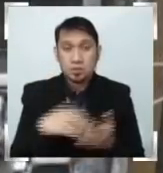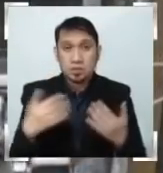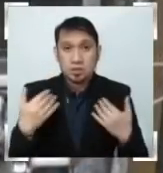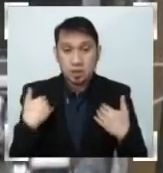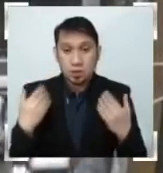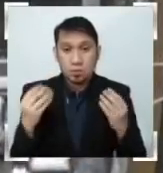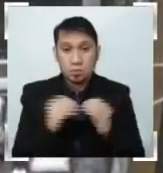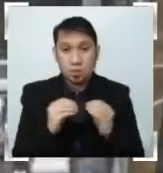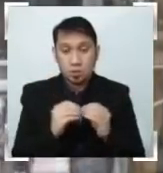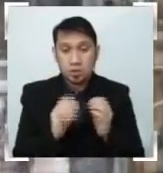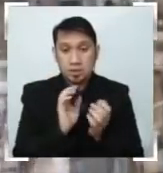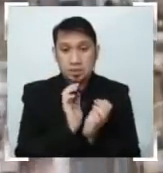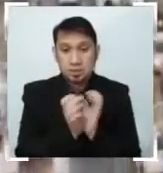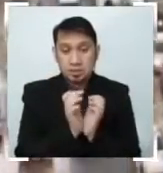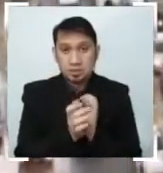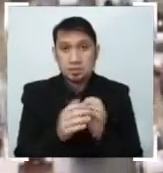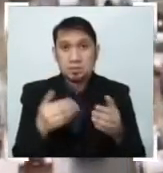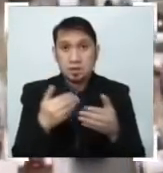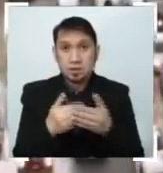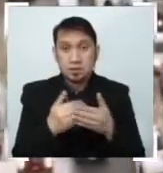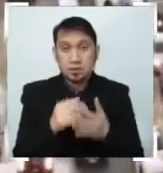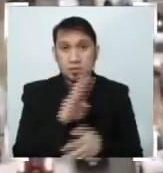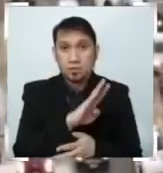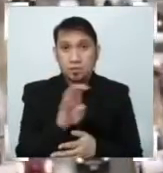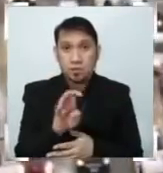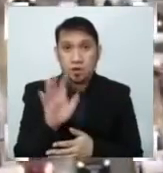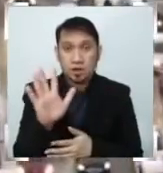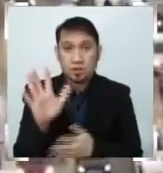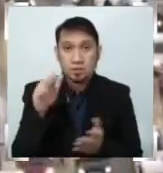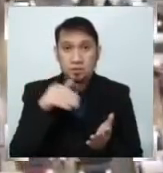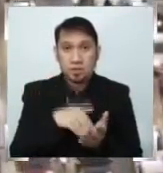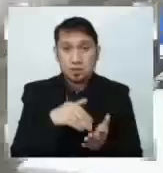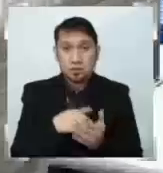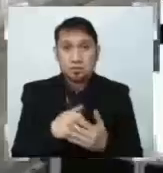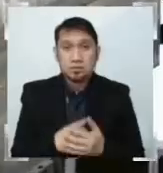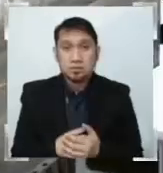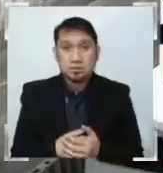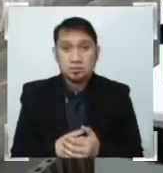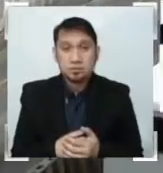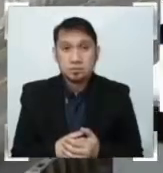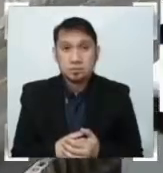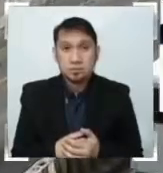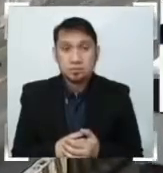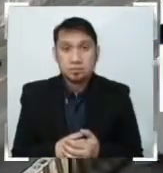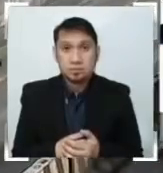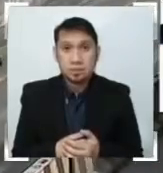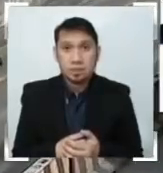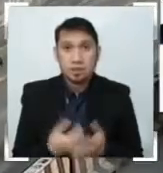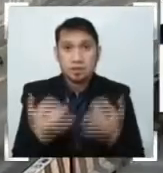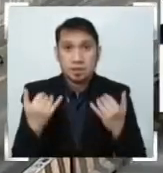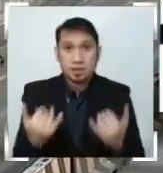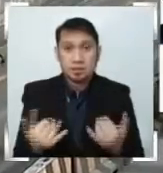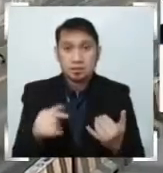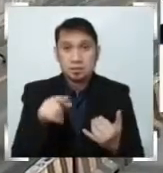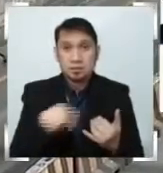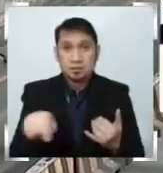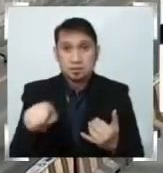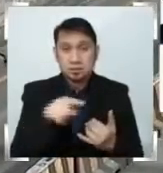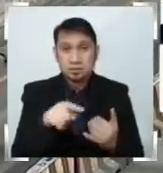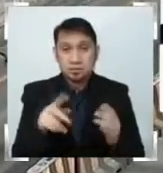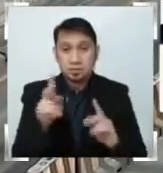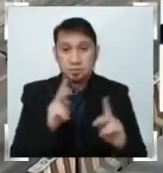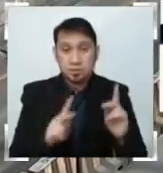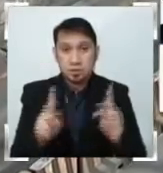EDSA. Malapit na sa 405,000 bago magka-pandemya. Karamihan ng kababayan natin, iisa lang ang kotse.